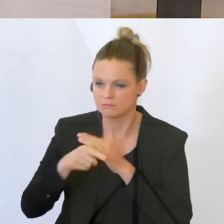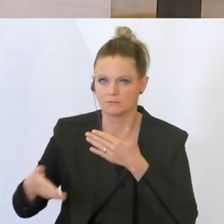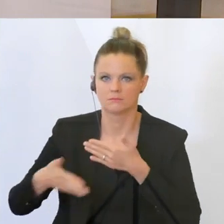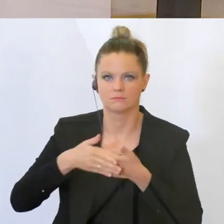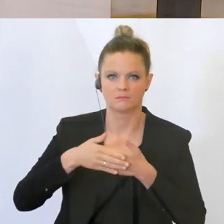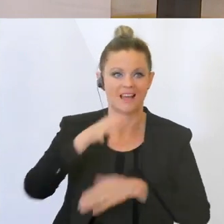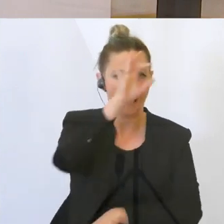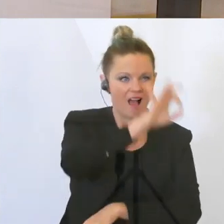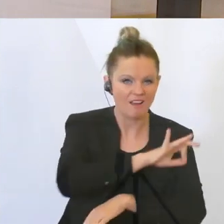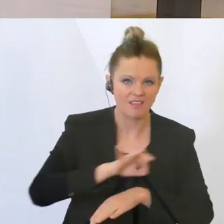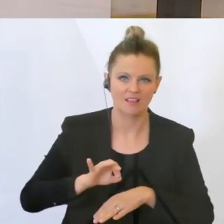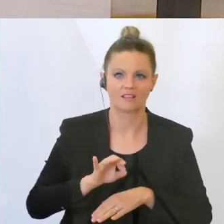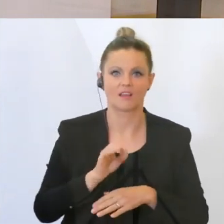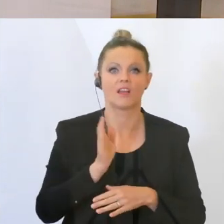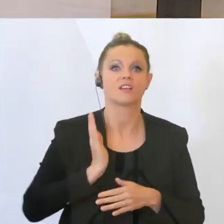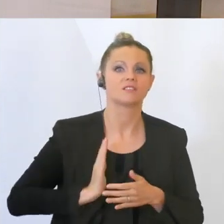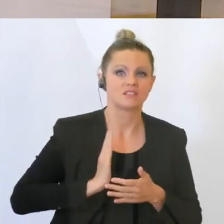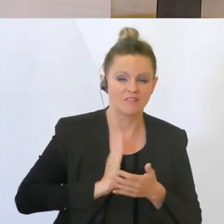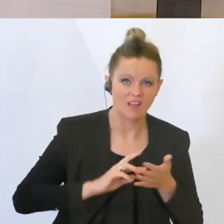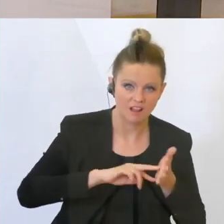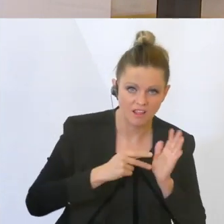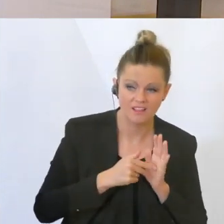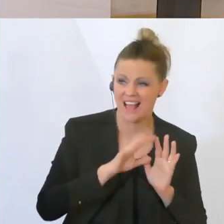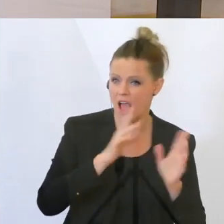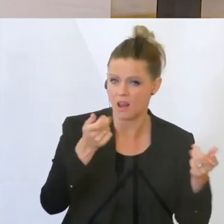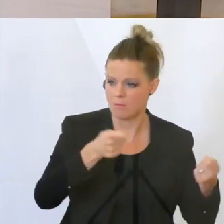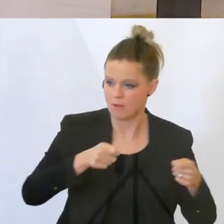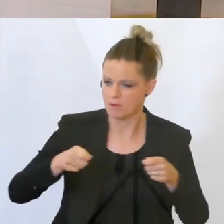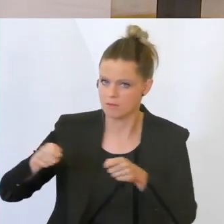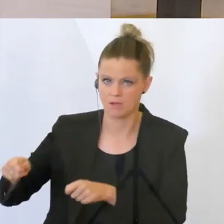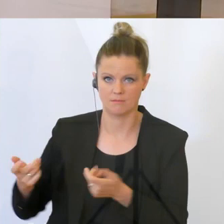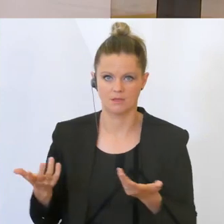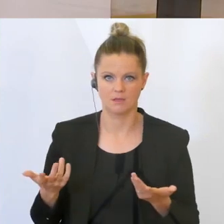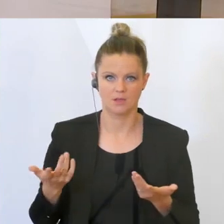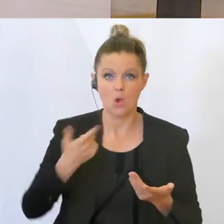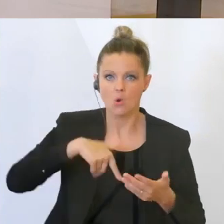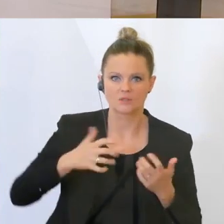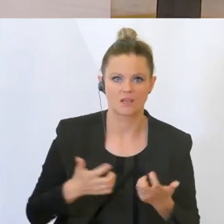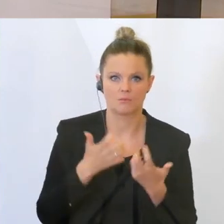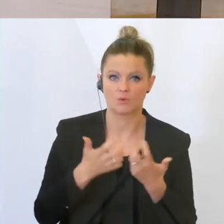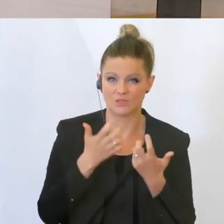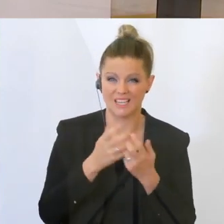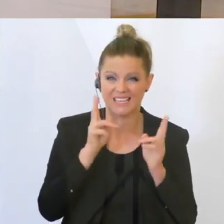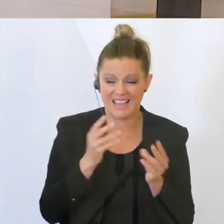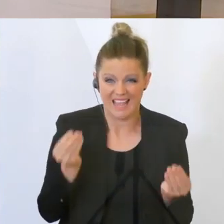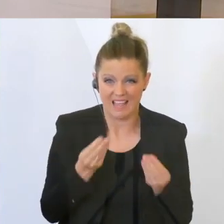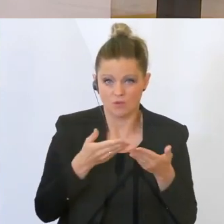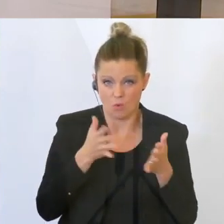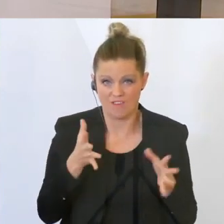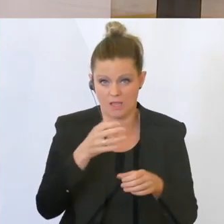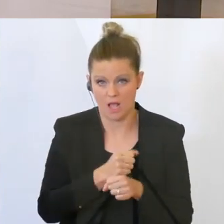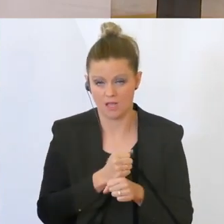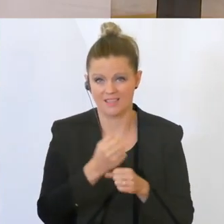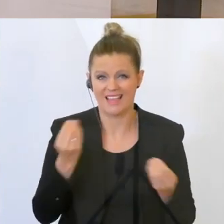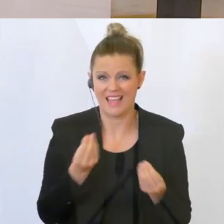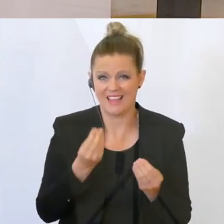Architekten, Ziviltechniker, Planer haben natürlich alle ihre Büros geschlossen, verständlicherweise. Unsere Produktion konnten wir noch etwas offen halten, wir konnten